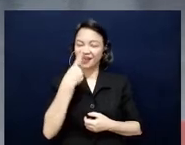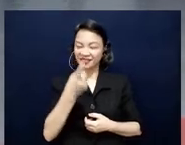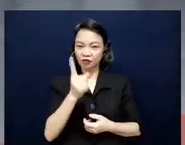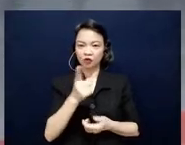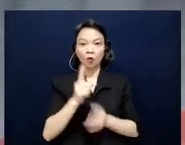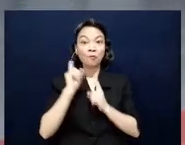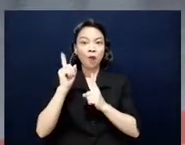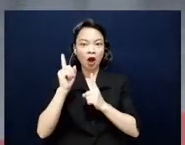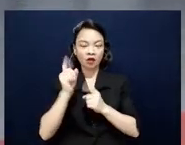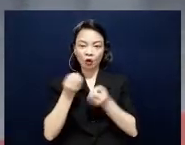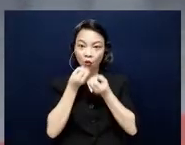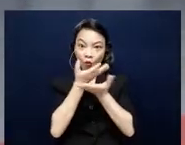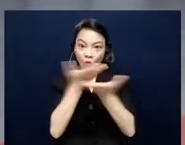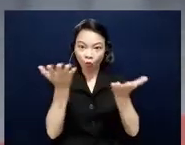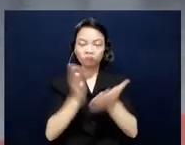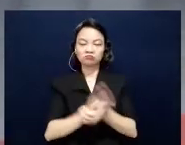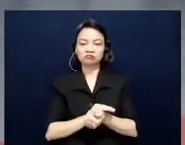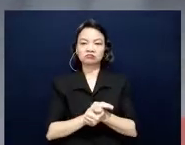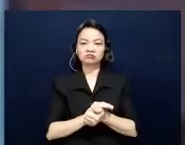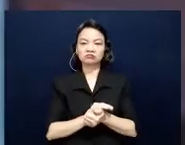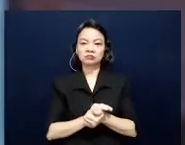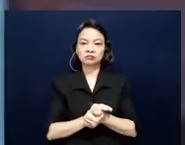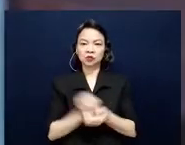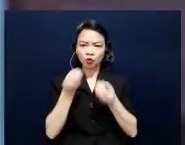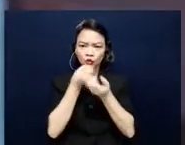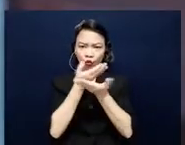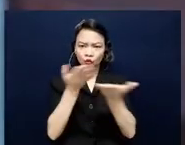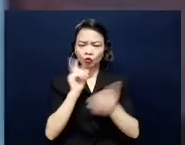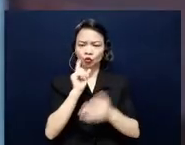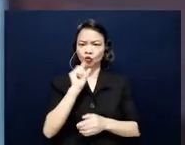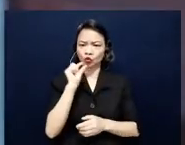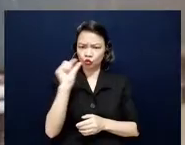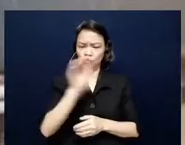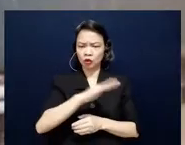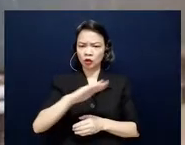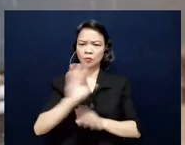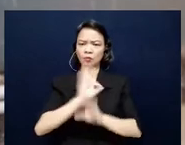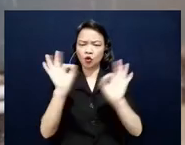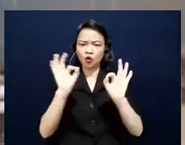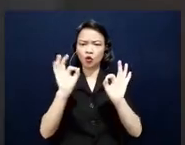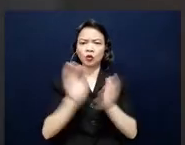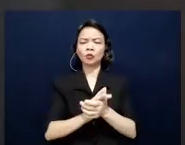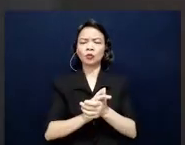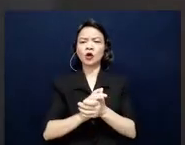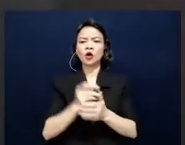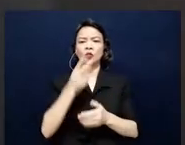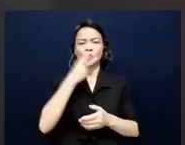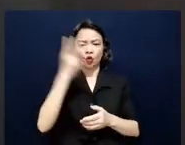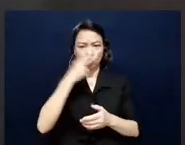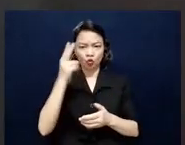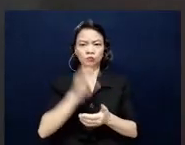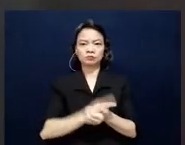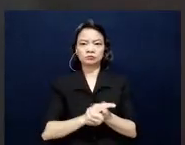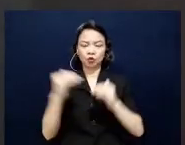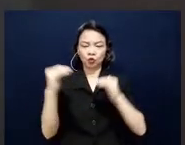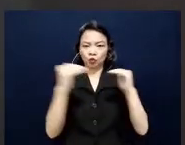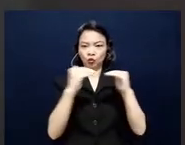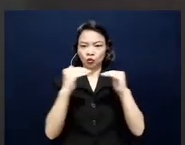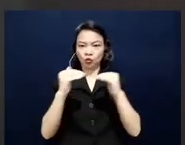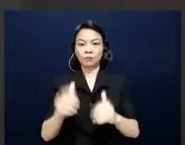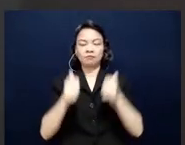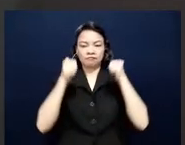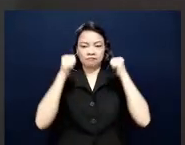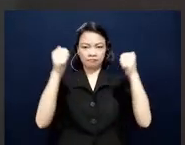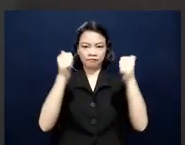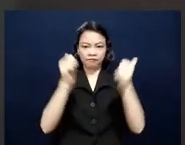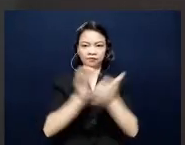saran saya untuk yang belum, lebih baik jangan mencoba karena untuk berhenti itu sangat susah. Peer educators champion like Rido